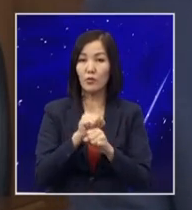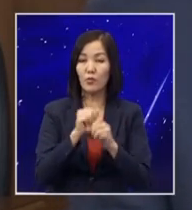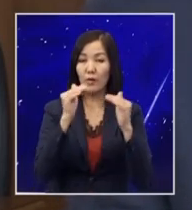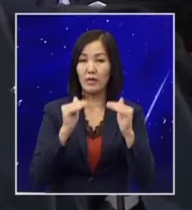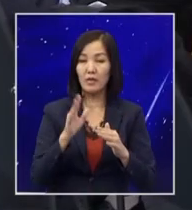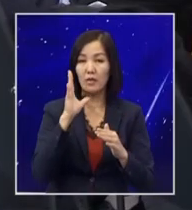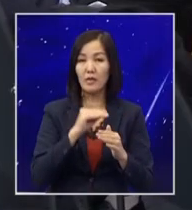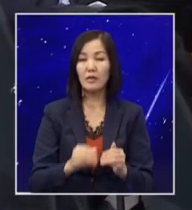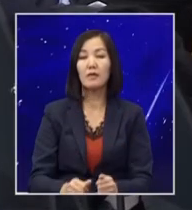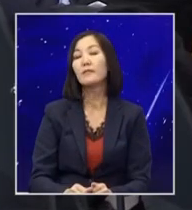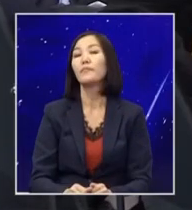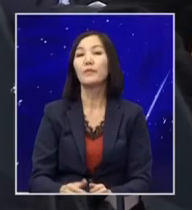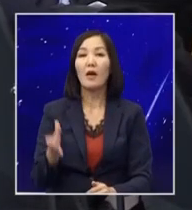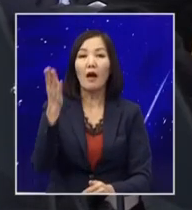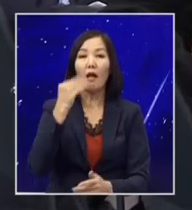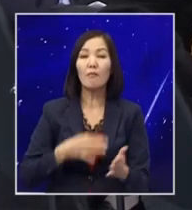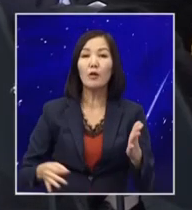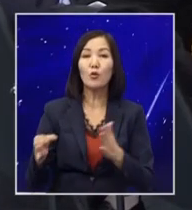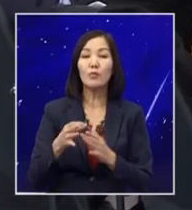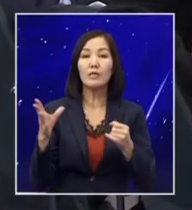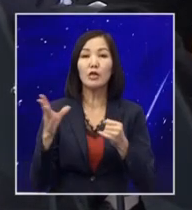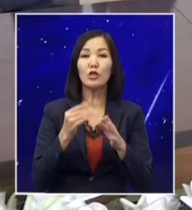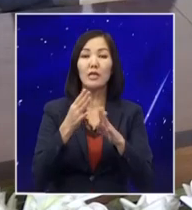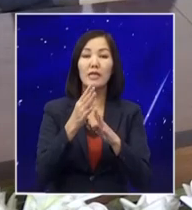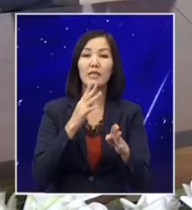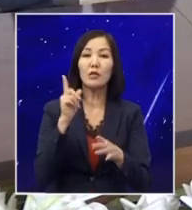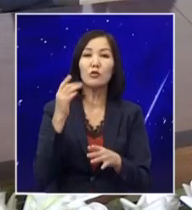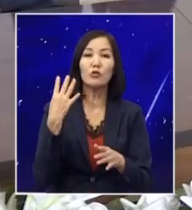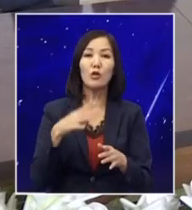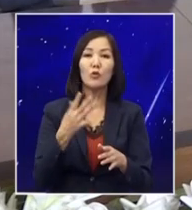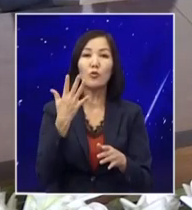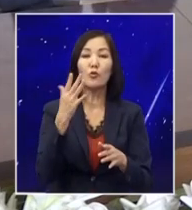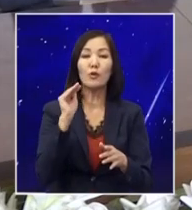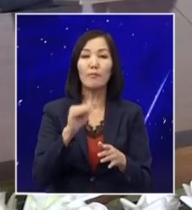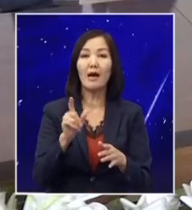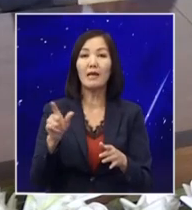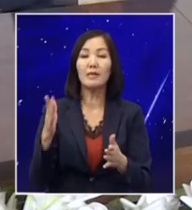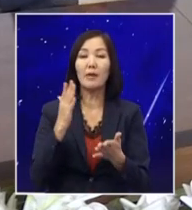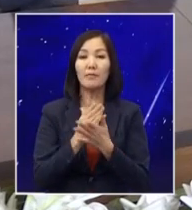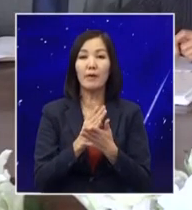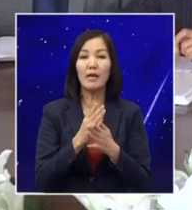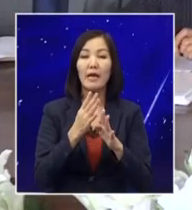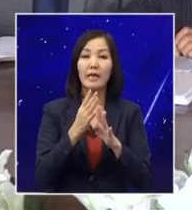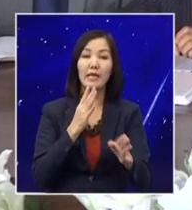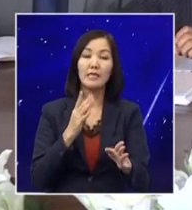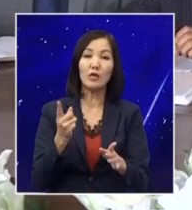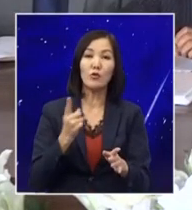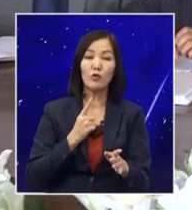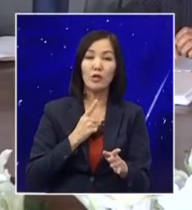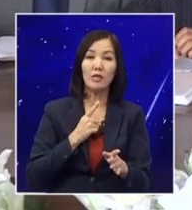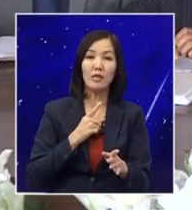төмендейді. Алматы облысында жер кезегі тізімінде 154 мыңнан аса азамат бар. Кезегін күткендердің басым